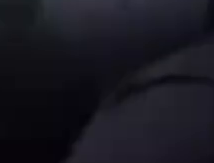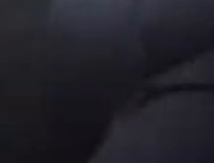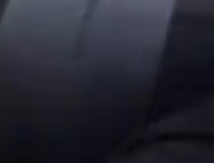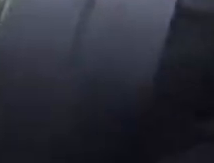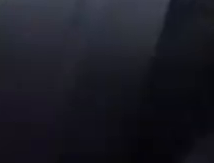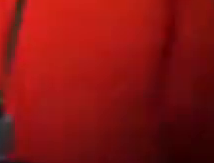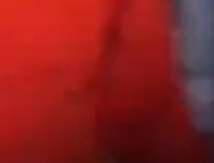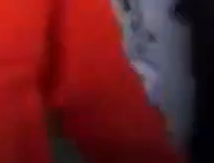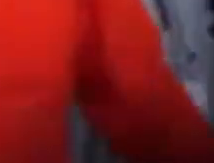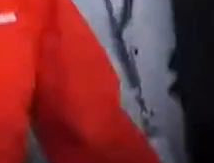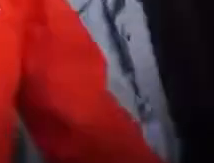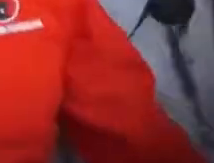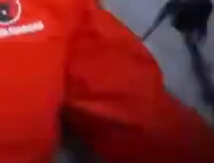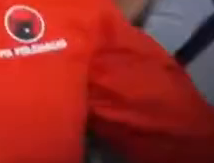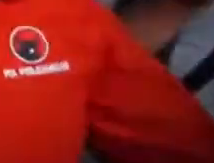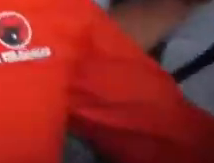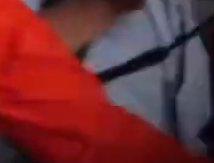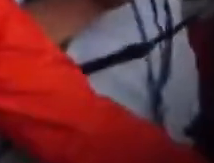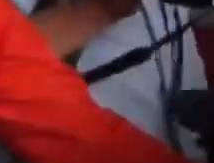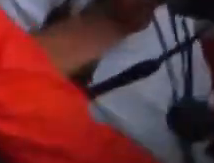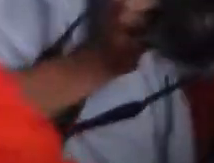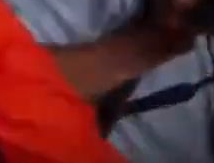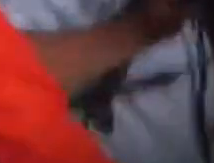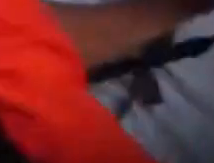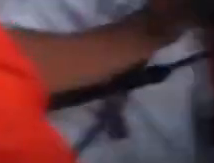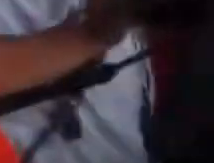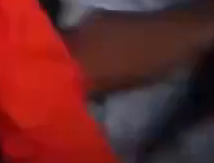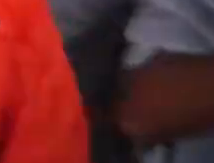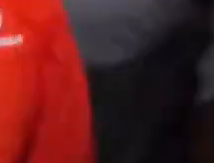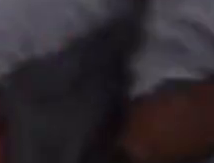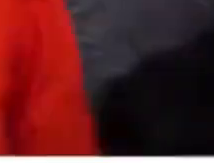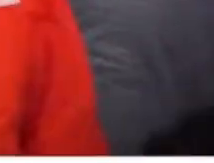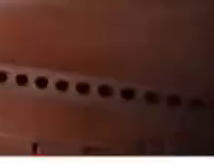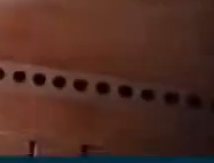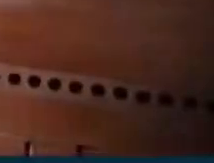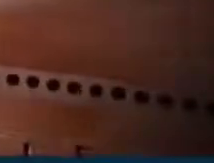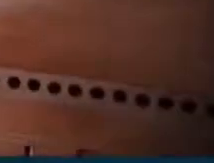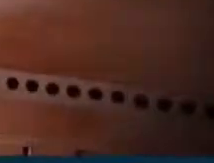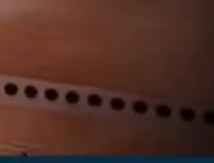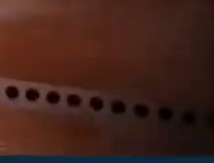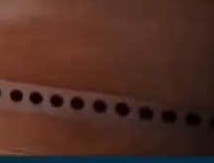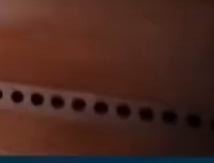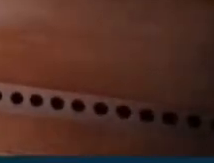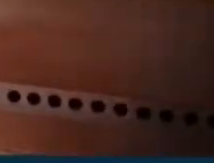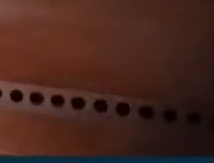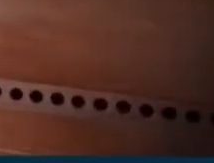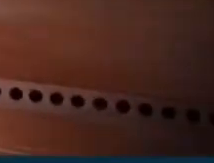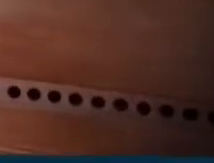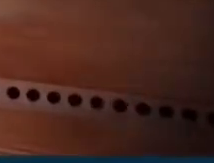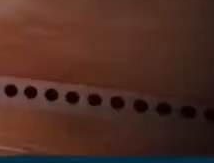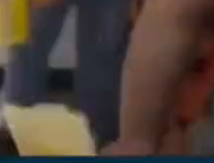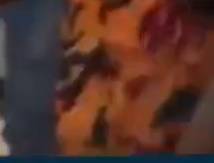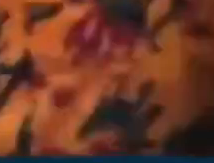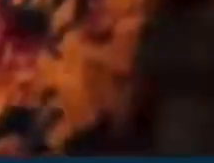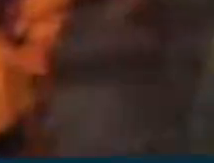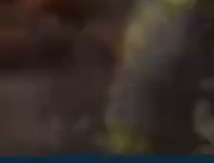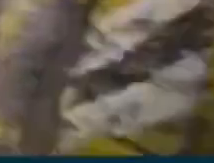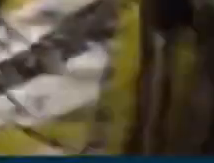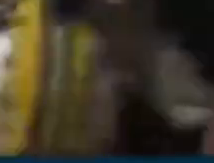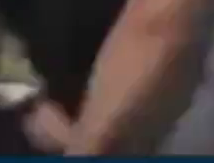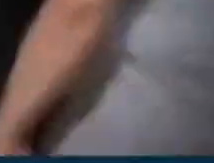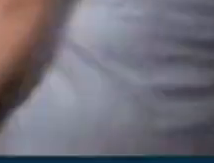unuk buku itu Wong dia sudah diajak ee baik-baik dengan etika dan dia juga membalas etika mau